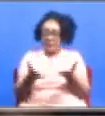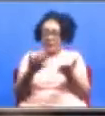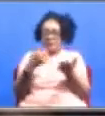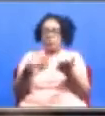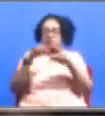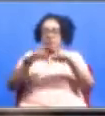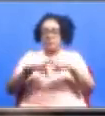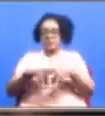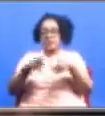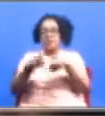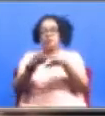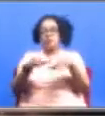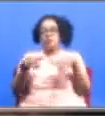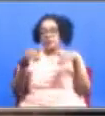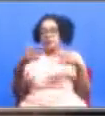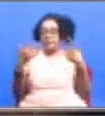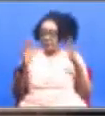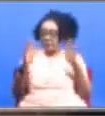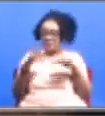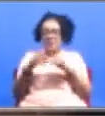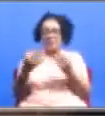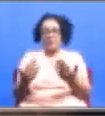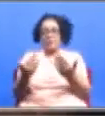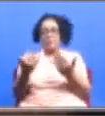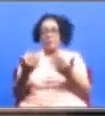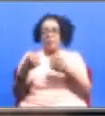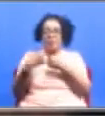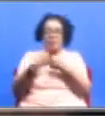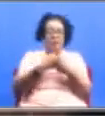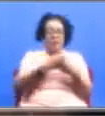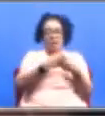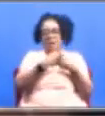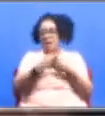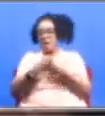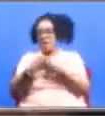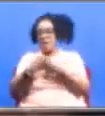kando mnamaliza, lakini sasa kusukumana inakuwa ni kasi ngumu kidogo.